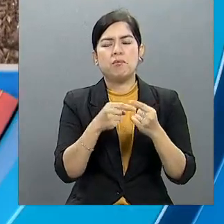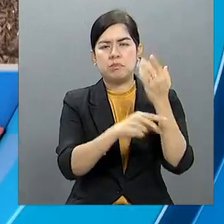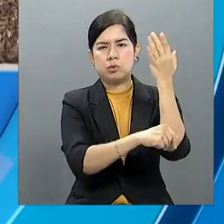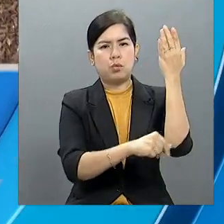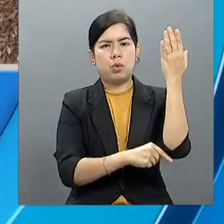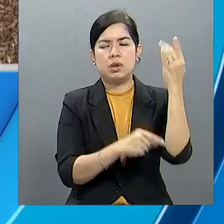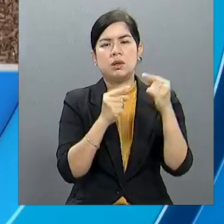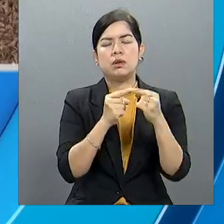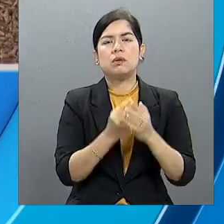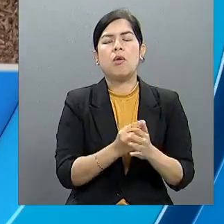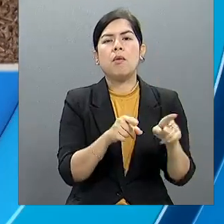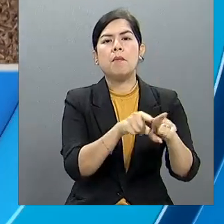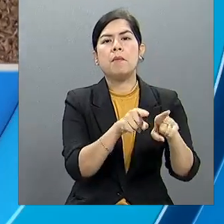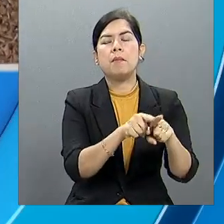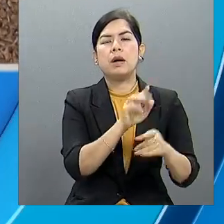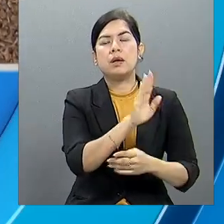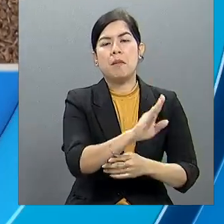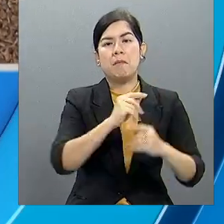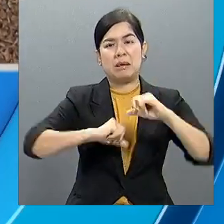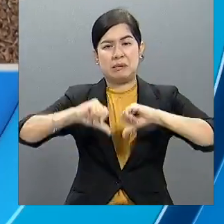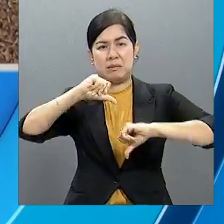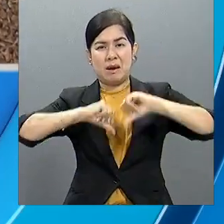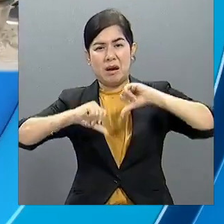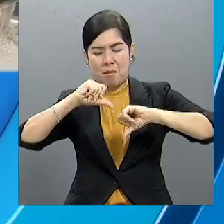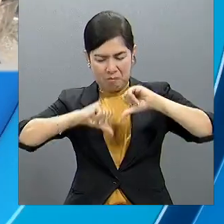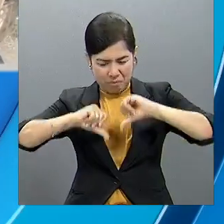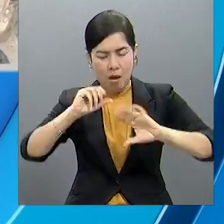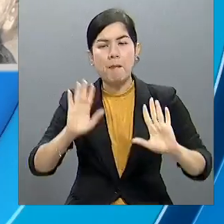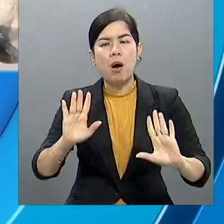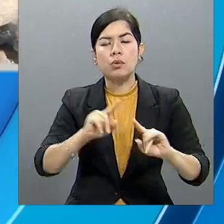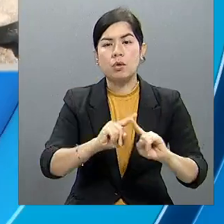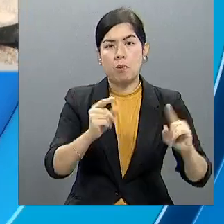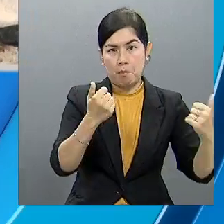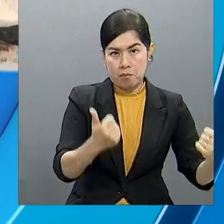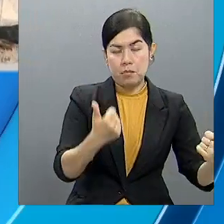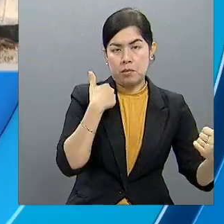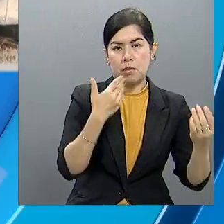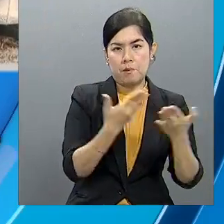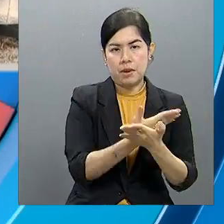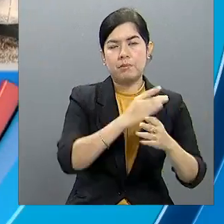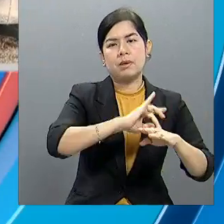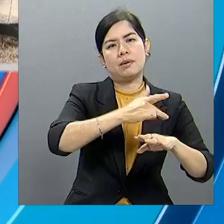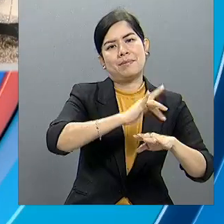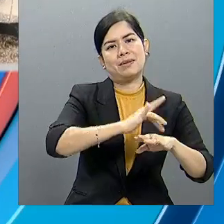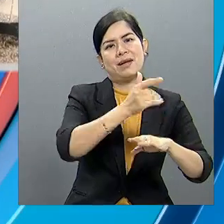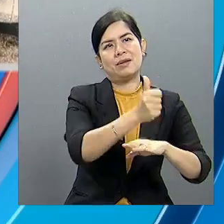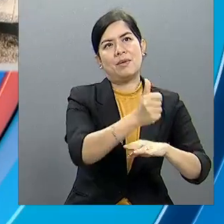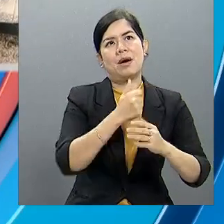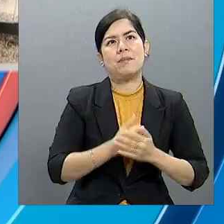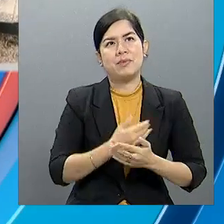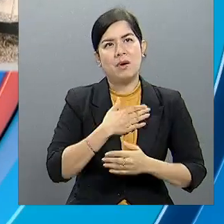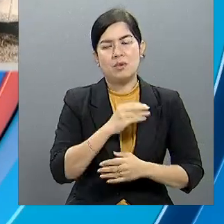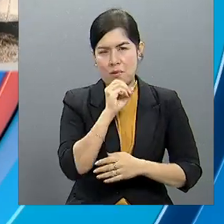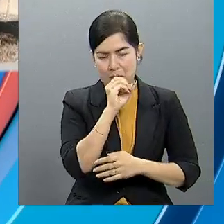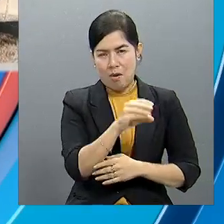เป็ organic แลสามารถเคลมไดดวยนะสมุวเราทำอะไรขายที่เป็สงค้ากัอเราใช้ป acquireจากมูลไ้เดือนใช่คร